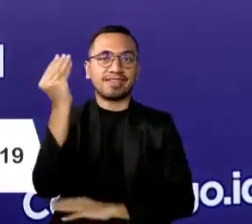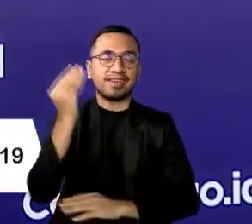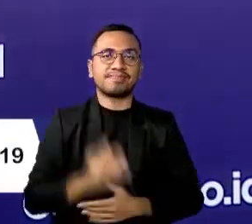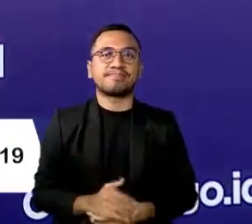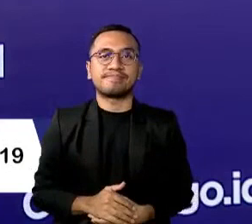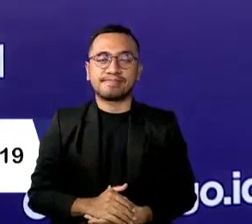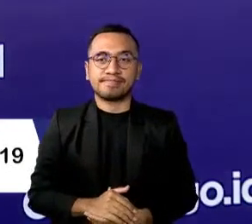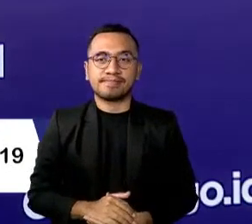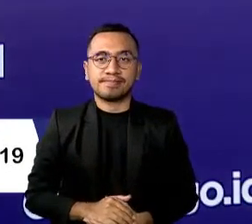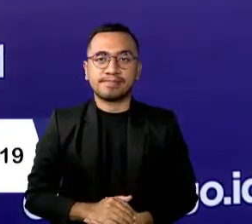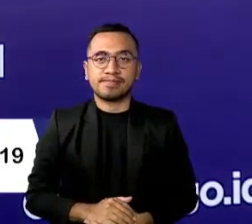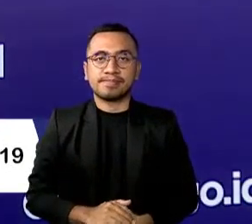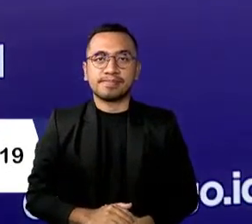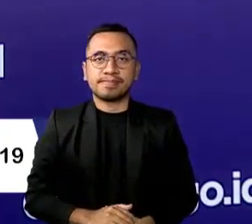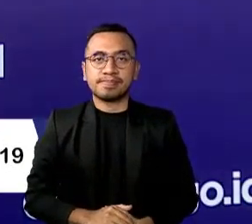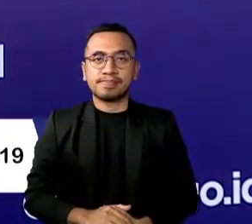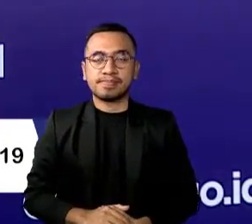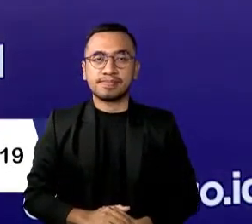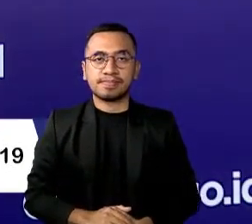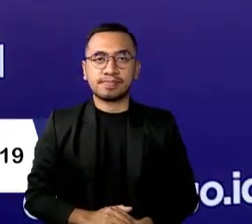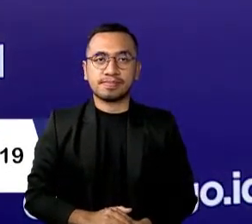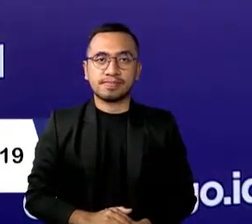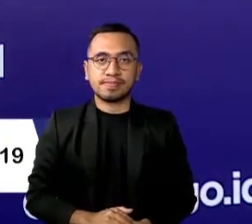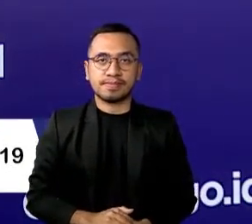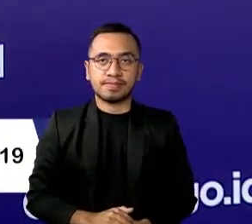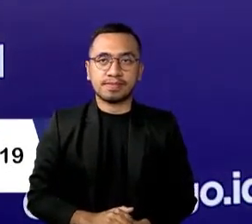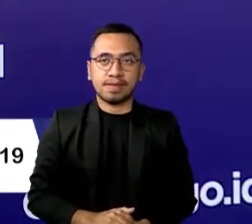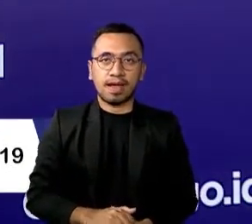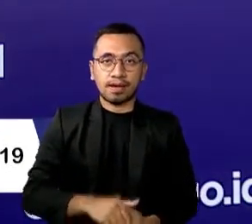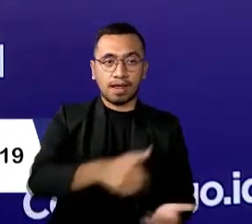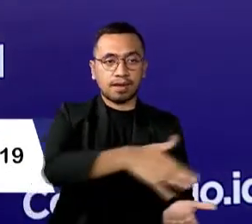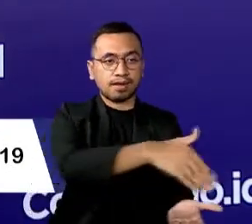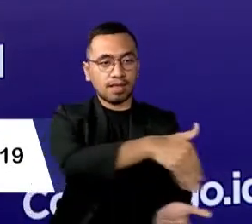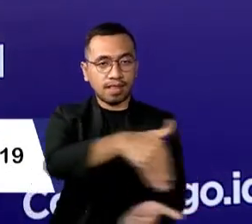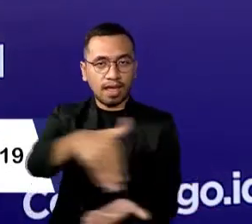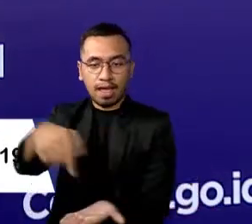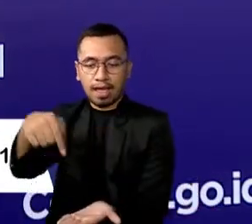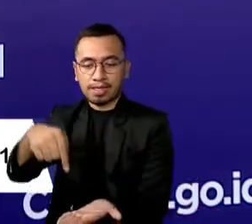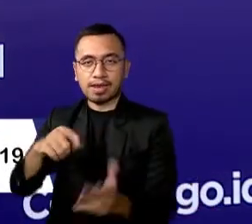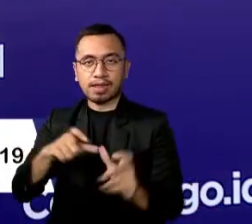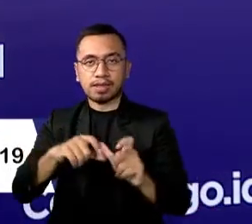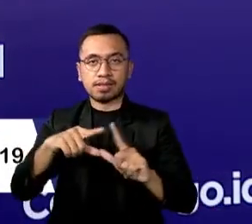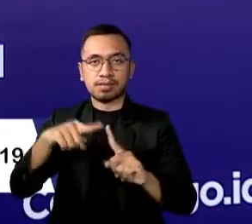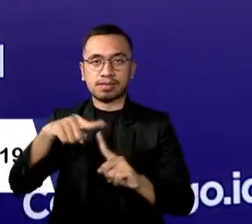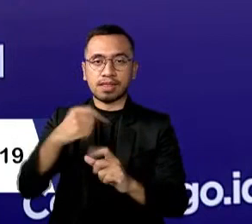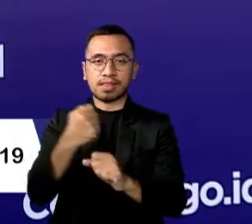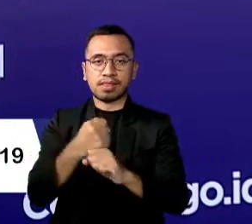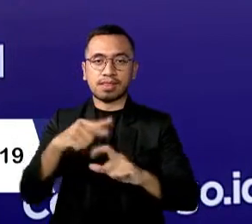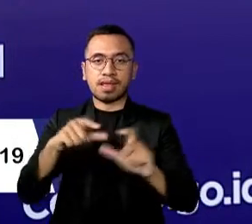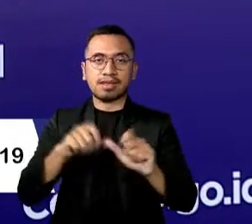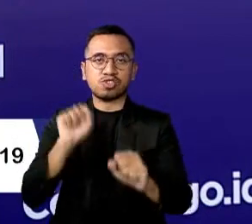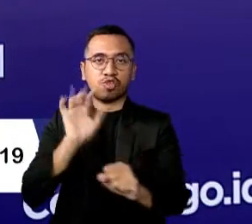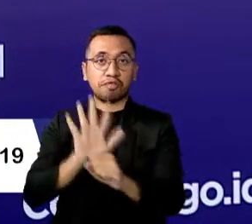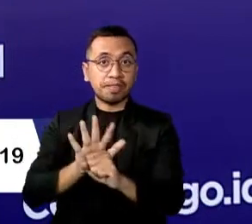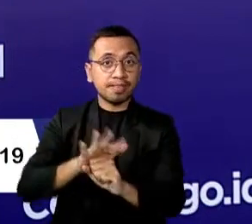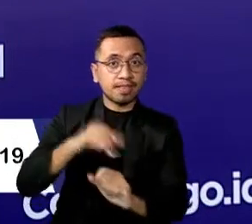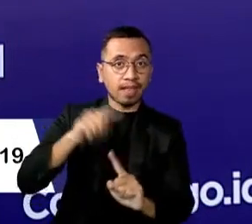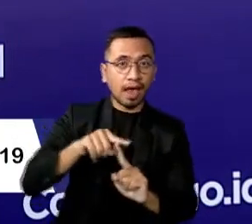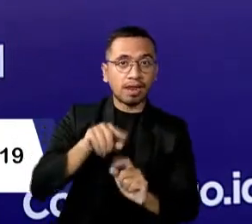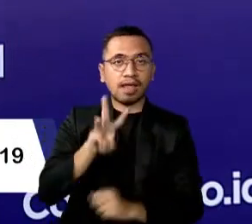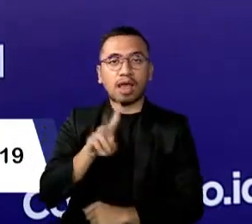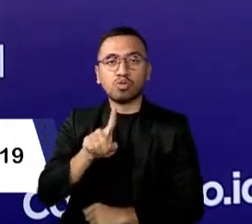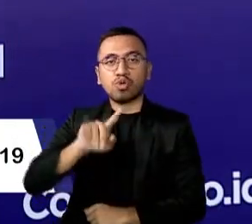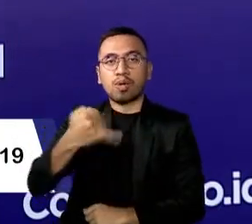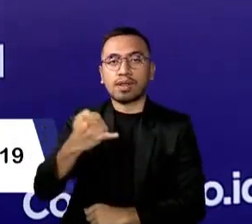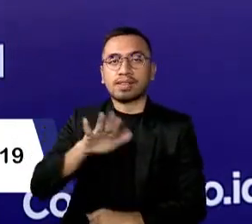Jakarta sebatang uh berdasarkan data bidang data dan teknologi informasi Satgas coffee 19/30 1